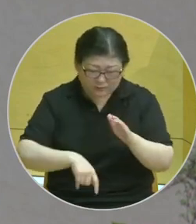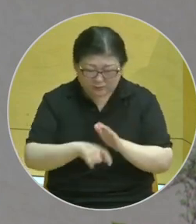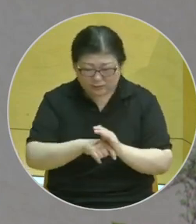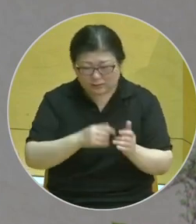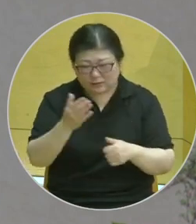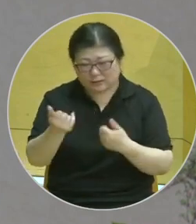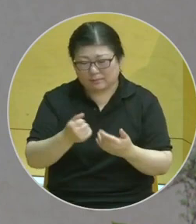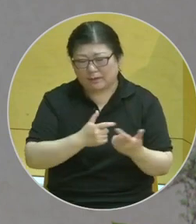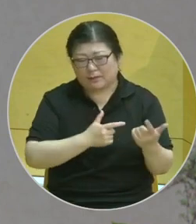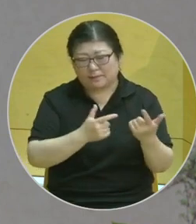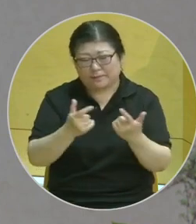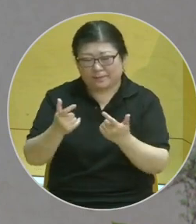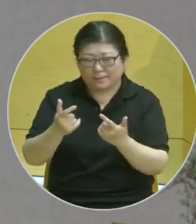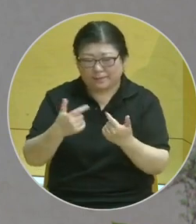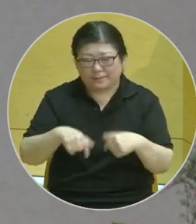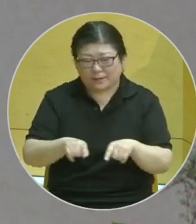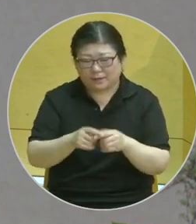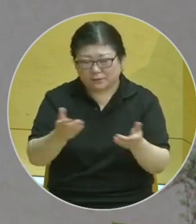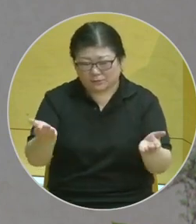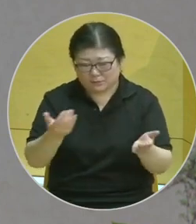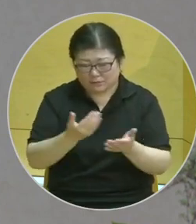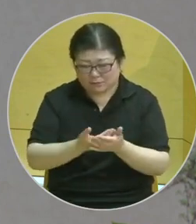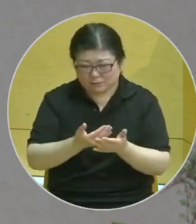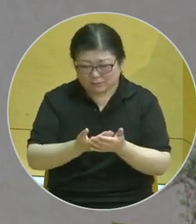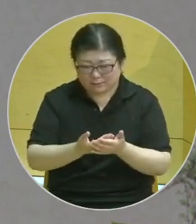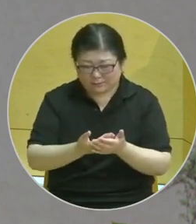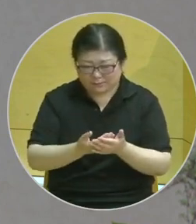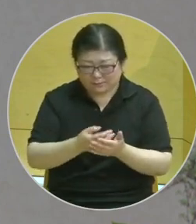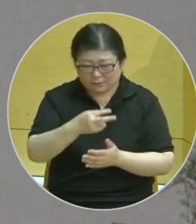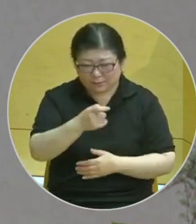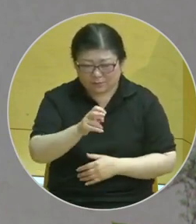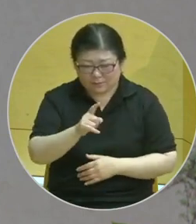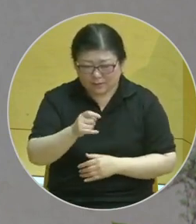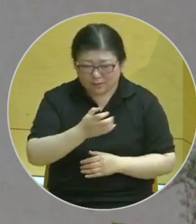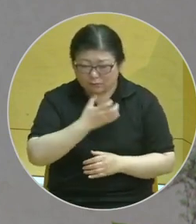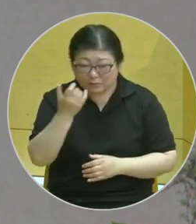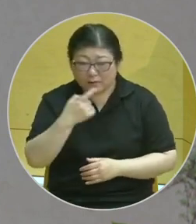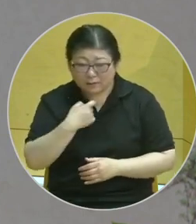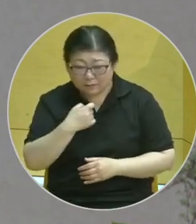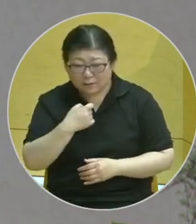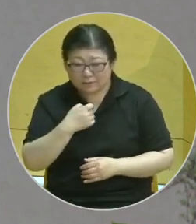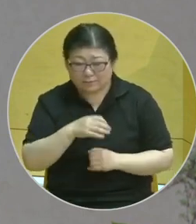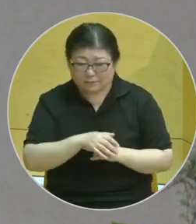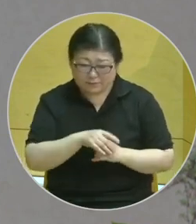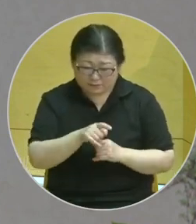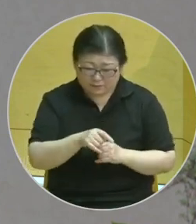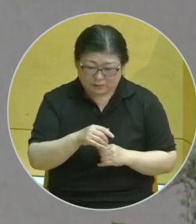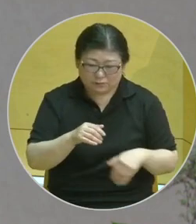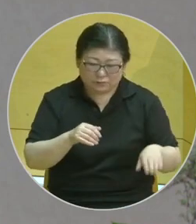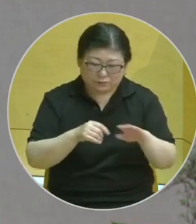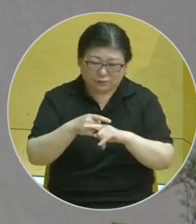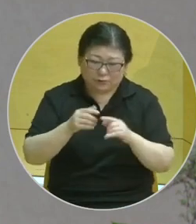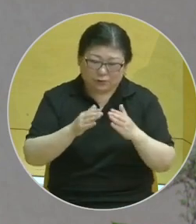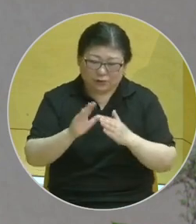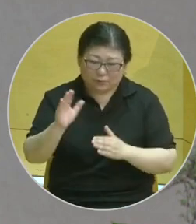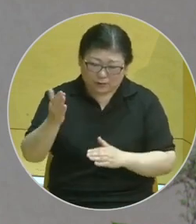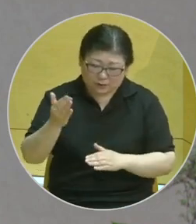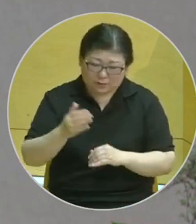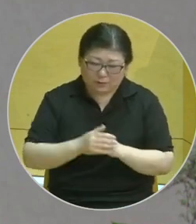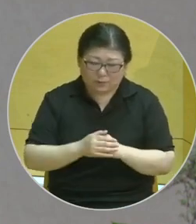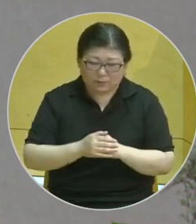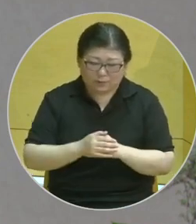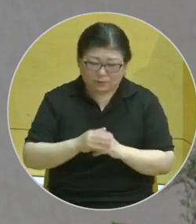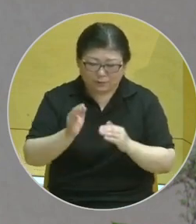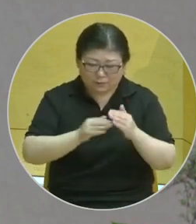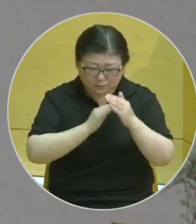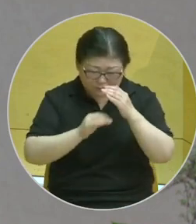함께 하여 주시옵소서 도마가 꿈꾸었던 그런 교회가 우리 교회가 되게 하시고 우리 성도들이 가정이 되게